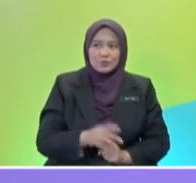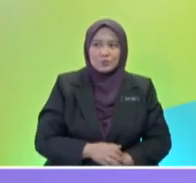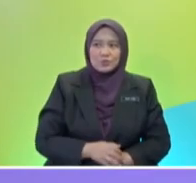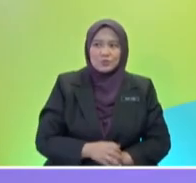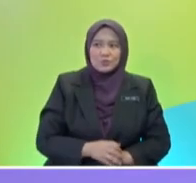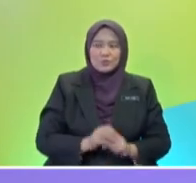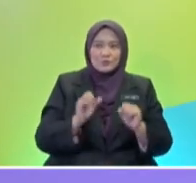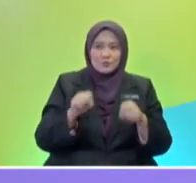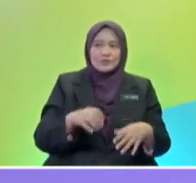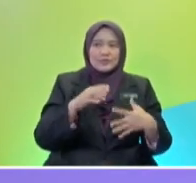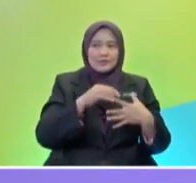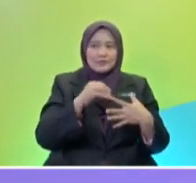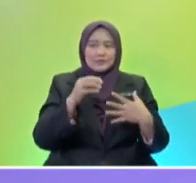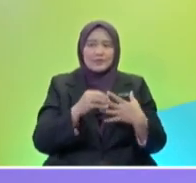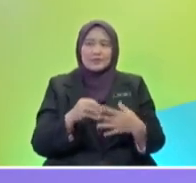apapun